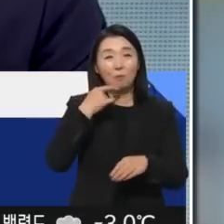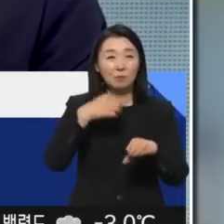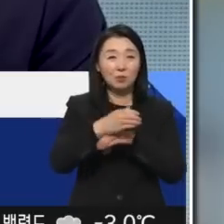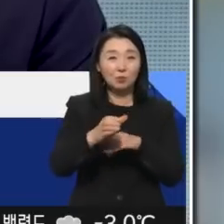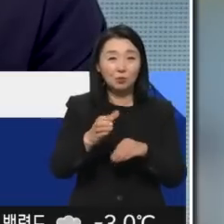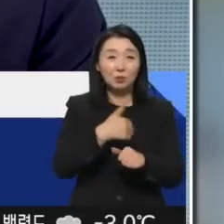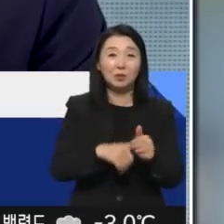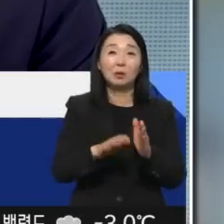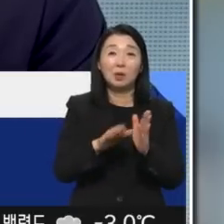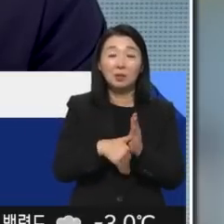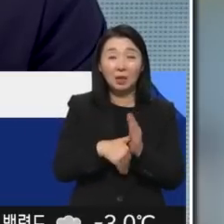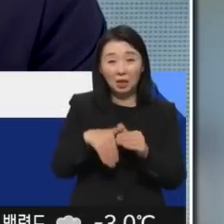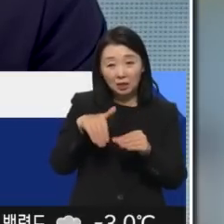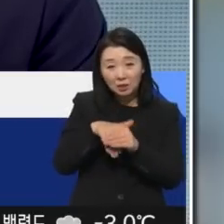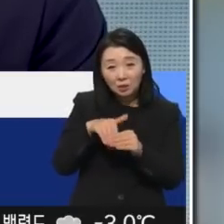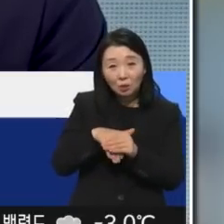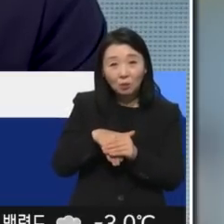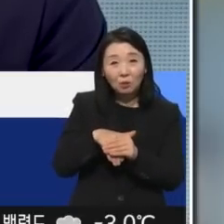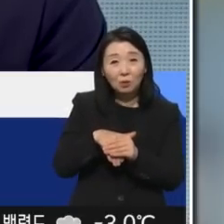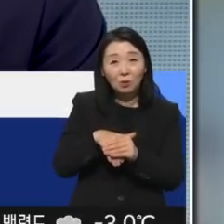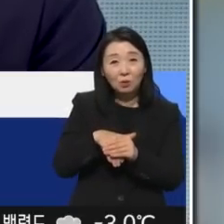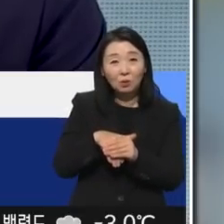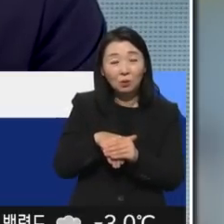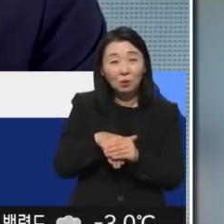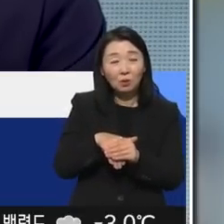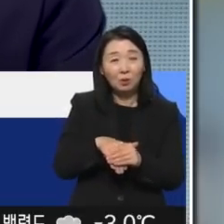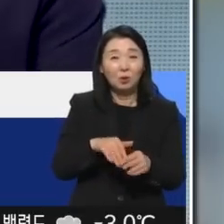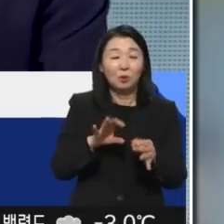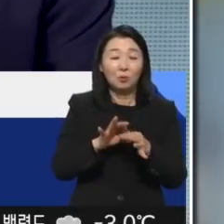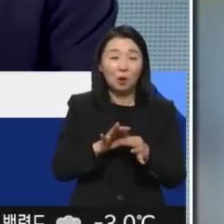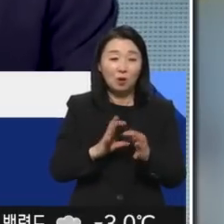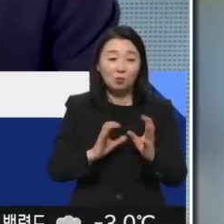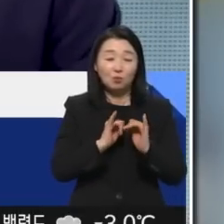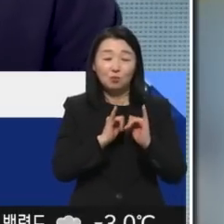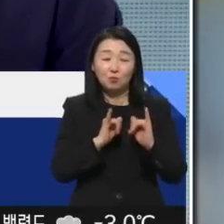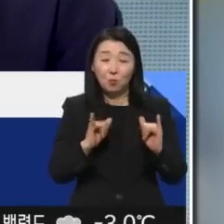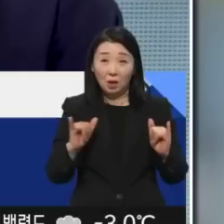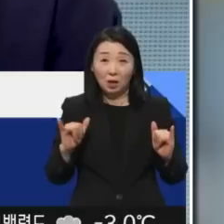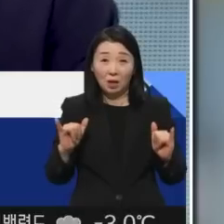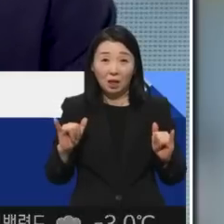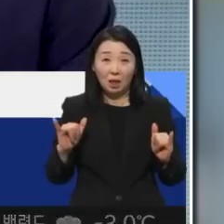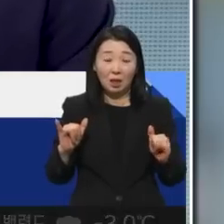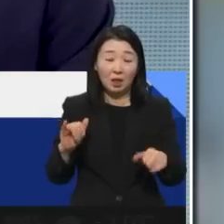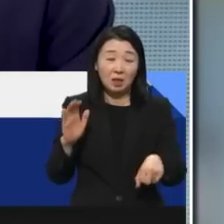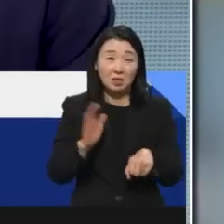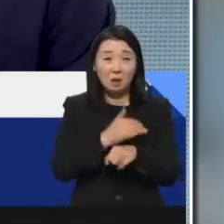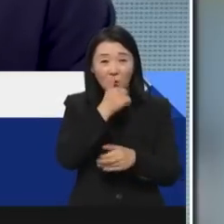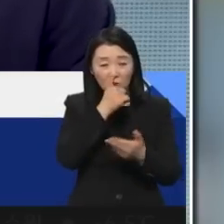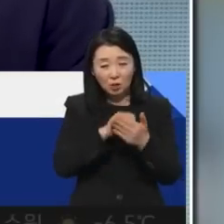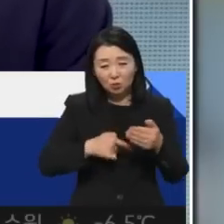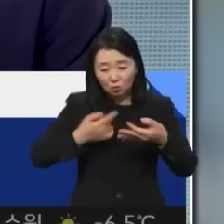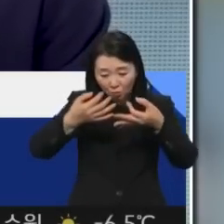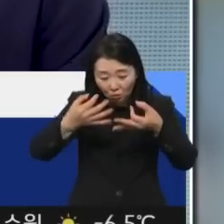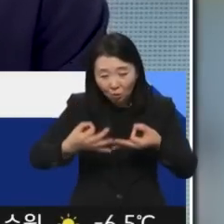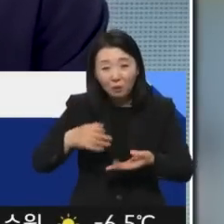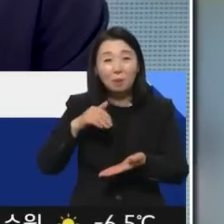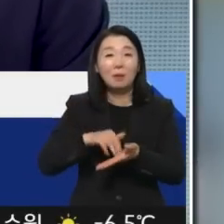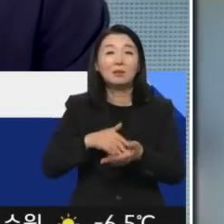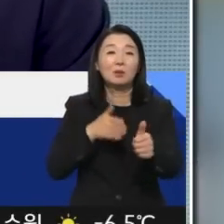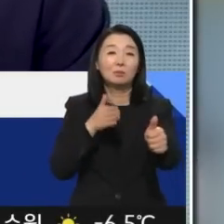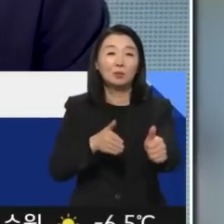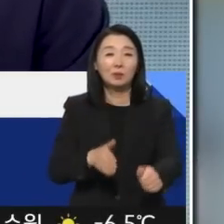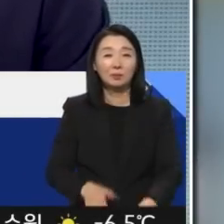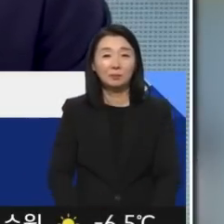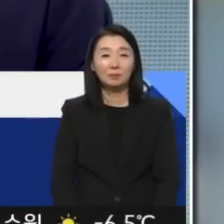상황에서 선거에서 국민의 의사를 왜곡했던 그 범죄를 스스로 돌아보면서 반성하는 계기가